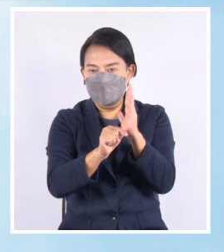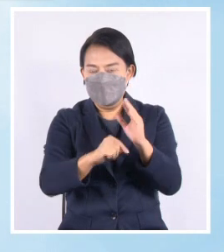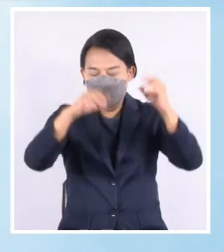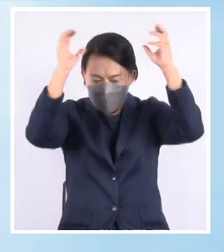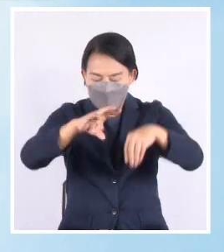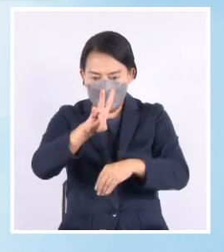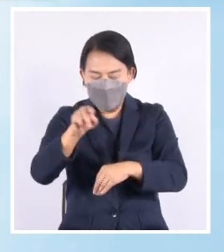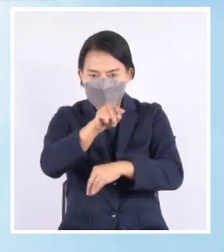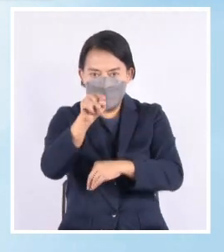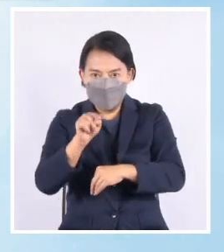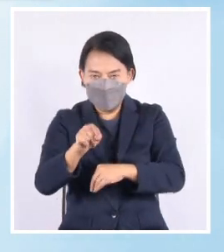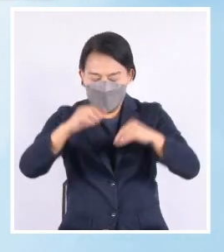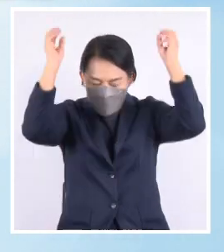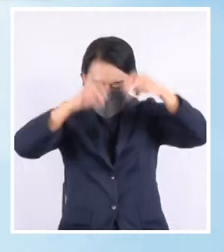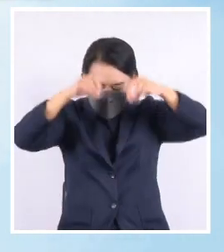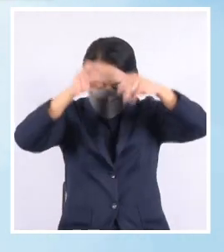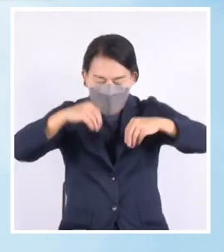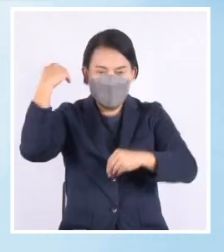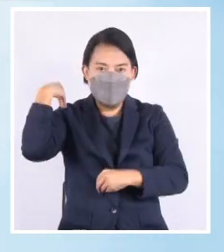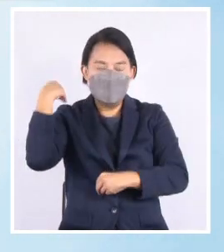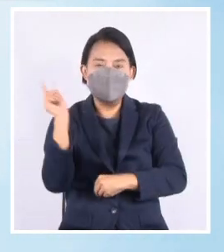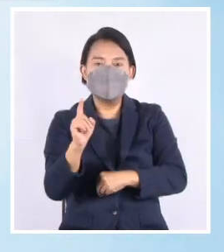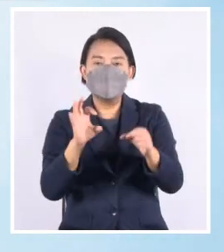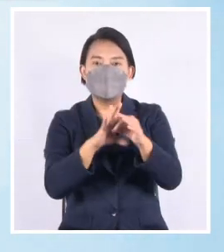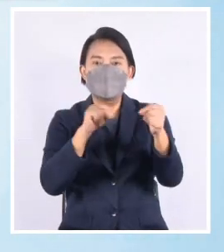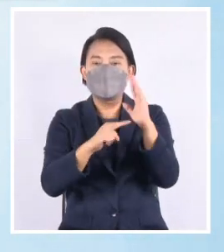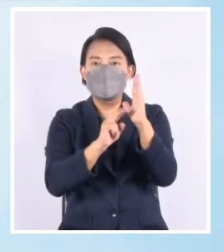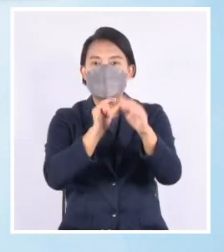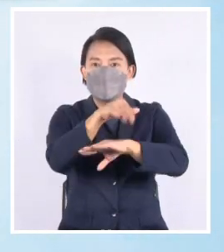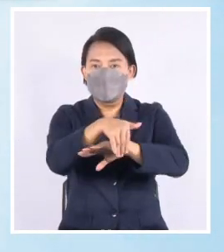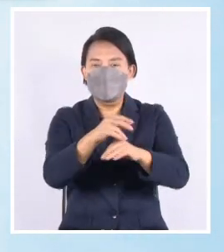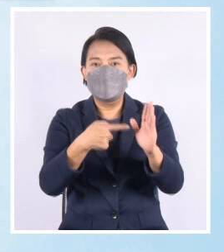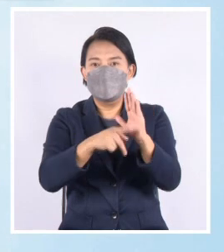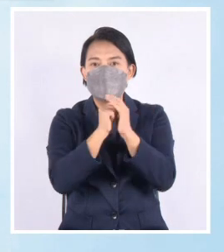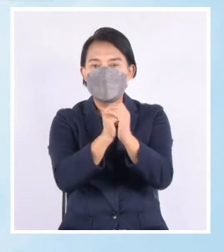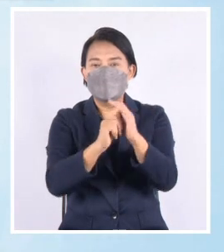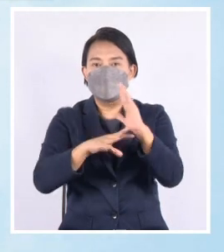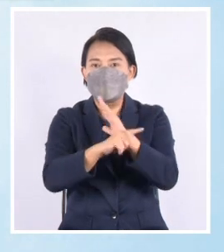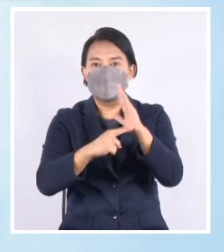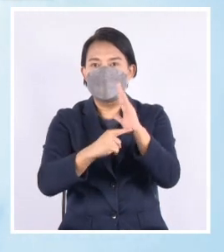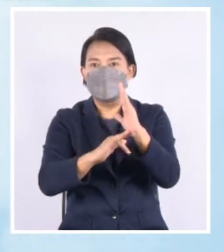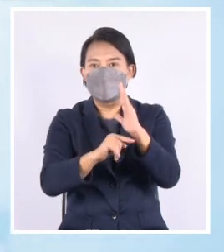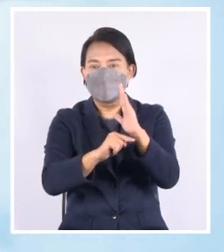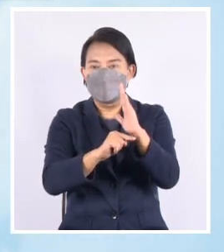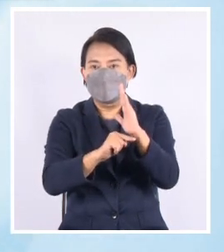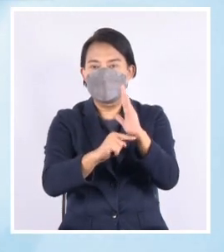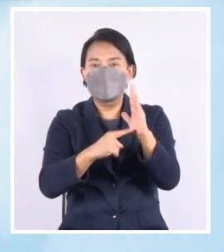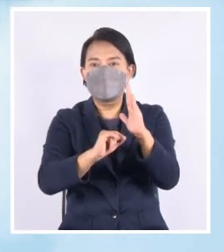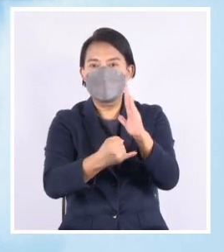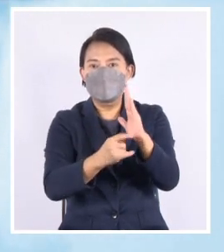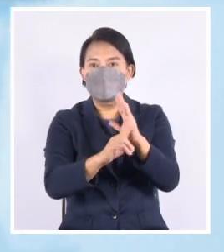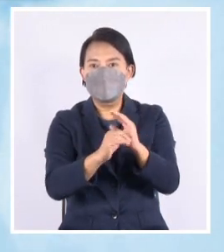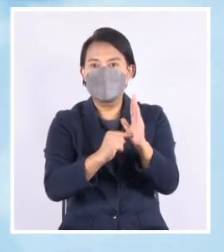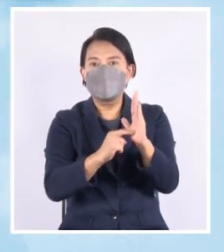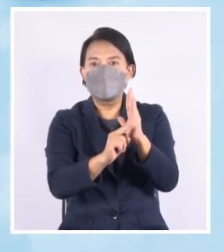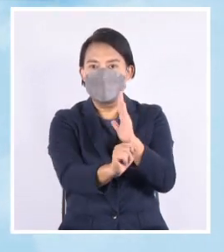ของพื้นที่กับมีฝนตกหนักบางแห่งบริเวณจังหวัดนครนายกปราจีนบุรีชลบุรีระยองจันทบุรีและตราดทะเลมีคลื่